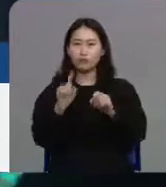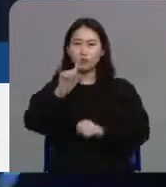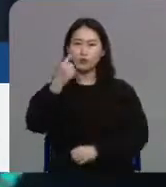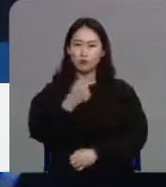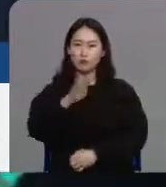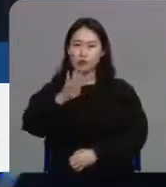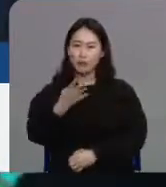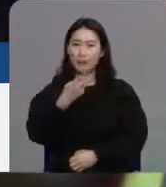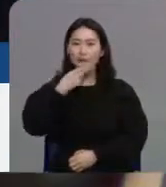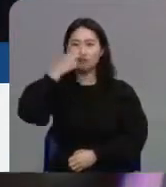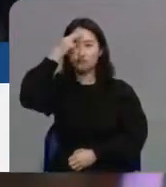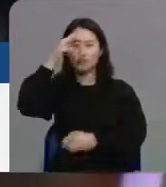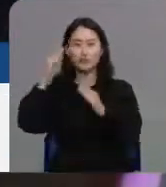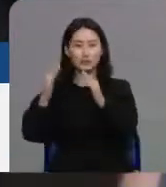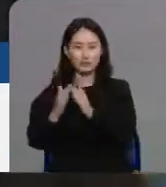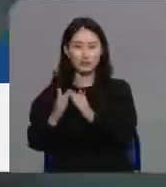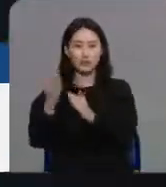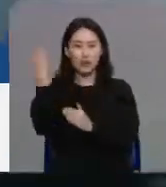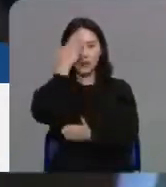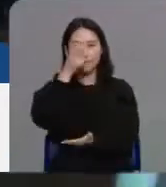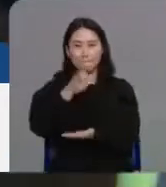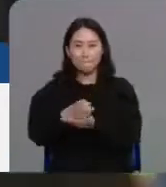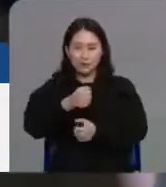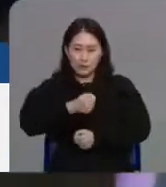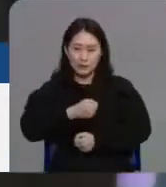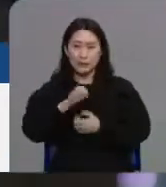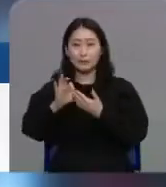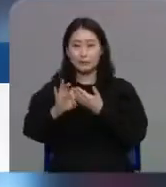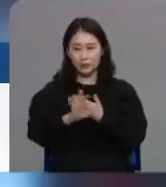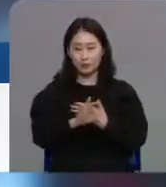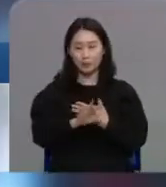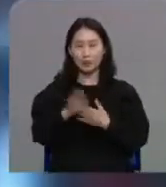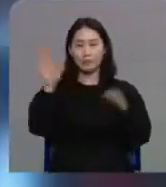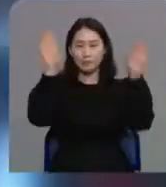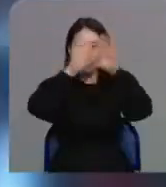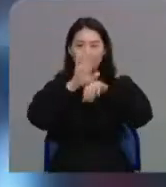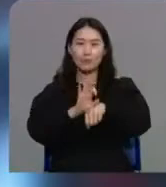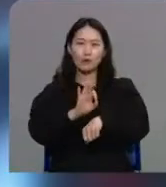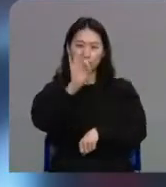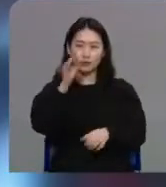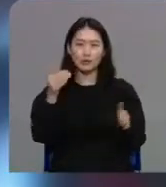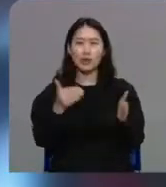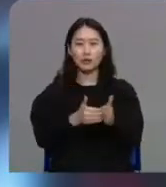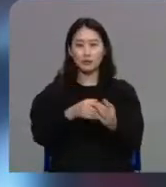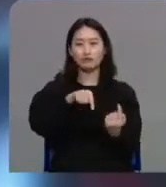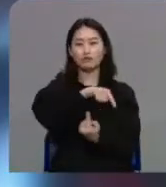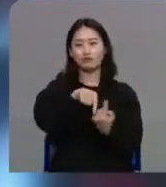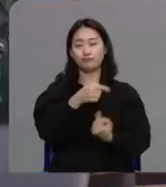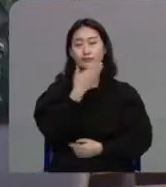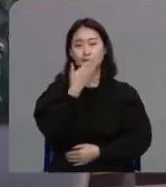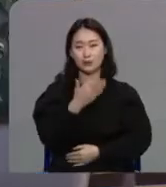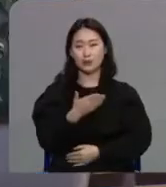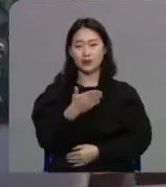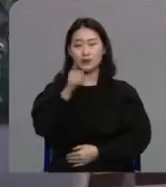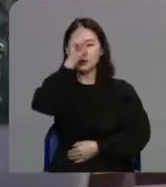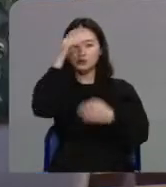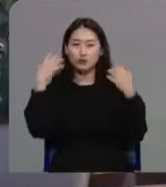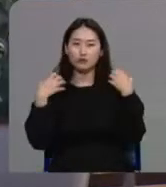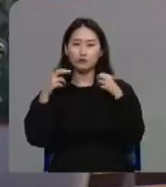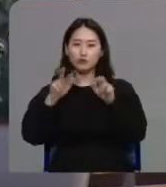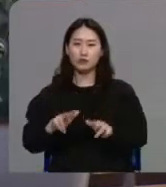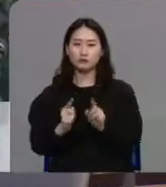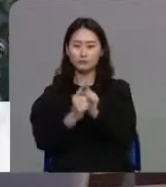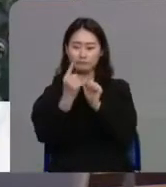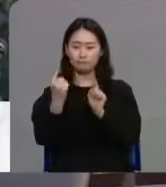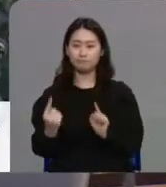유흥 시설은 방역 수칙을 지키는 조건으로 밤 10시까지 영업할 수 있게 됐습니다 정부의 현 거리두기 단계의